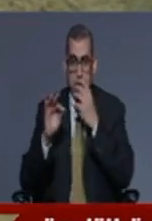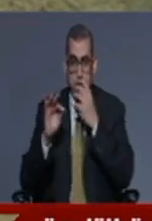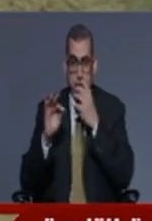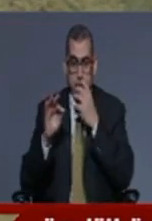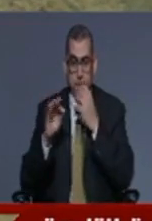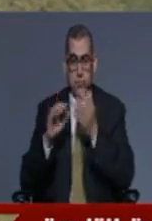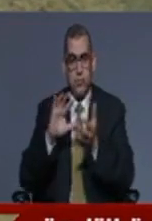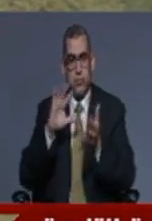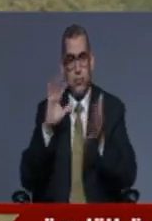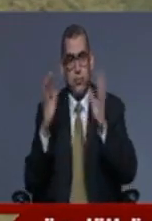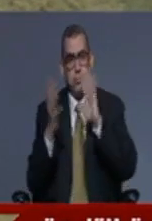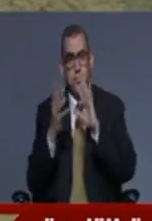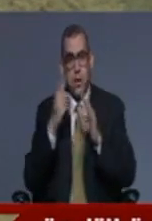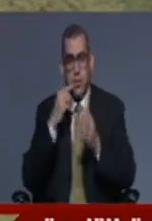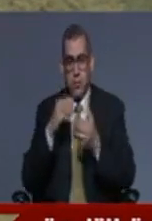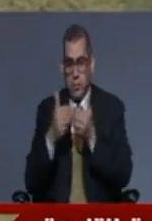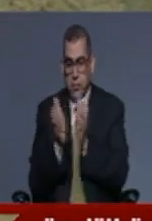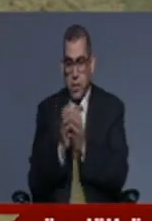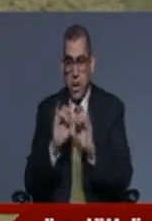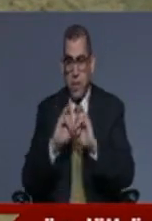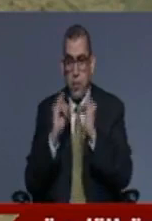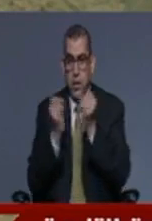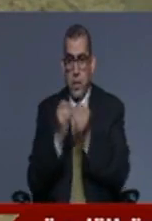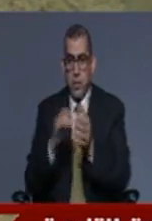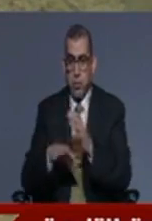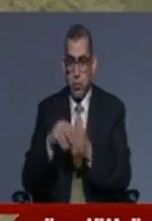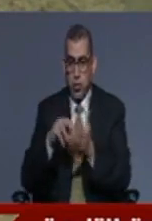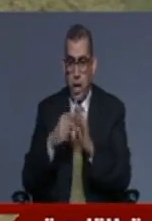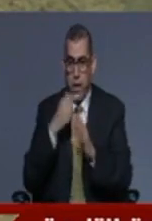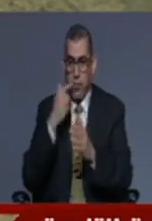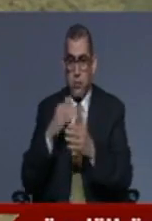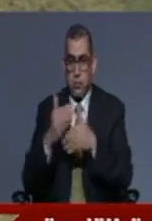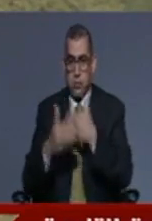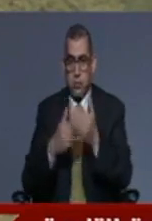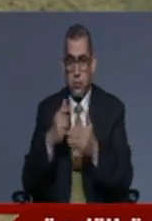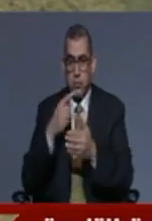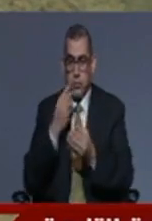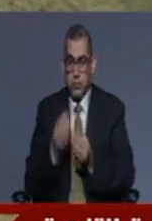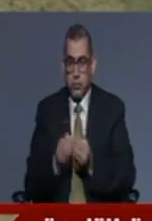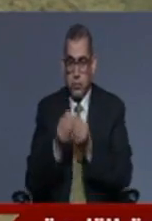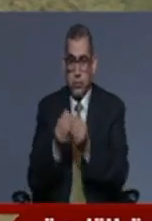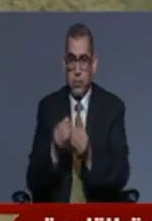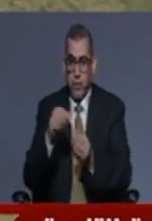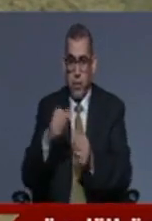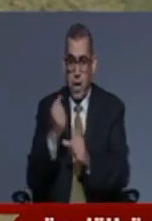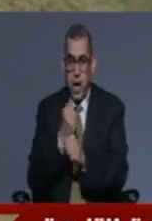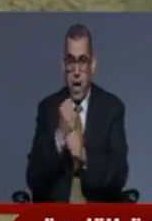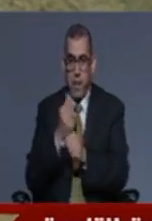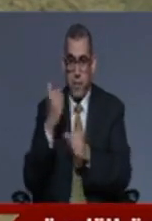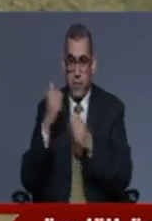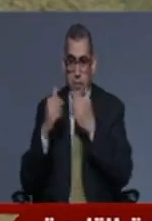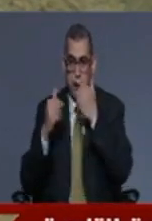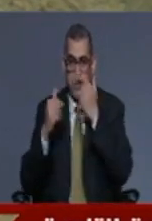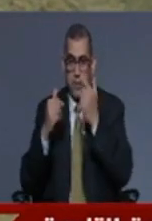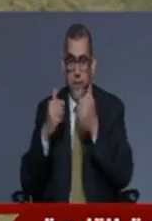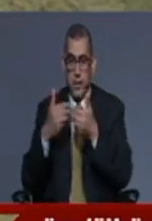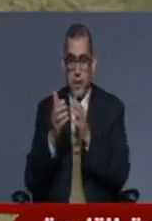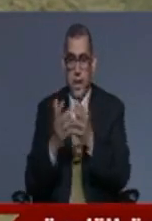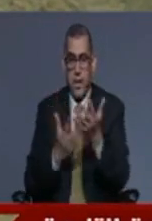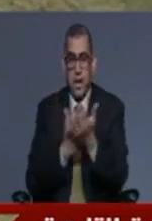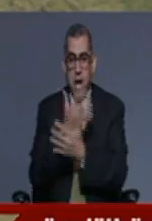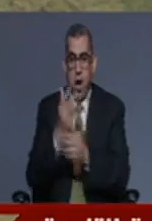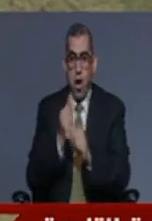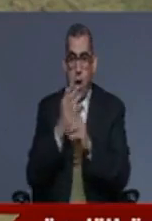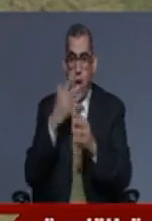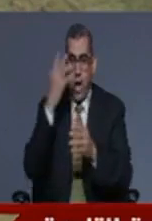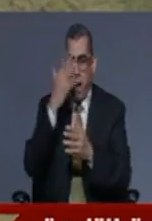تحول اقتصادي اجتماعي غير مسبوق، ألا وهو التقدم الذي قمنا به في منطقة التجارة الحرة الأفريقية.